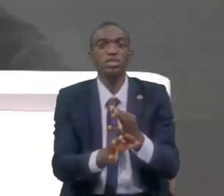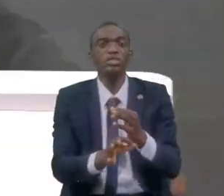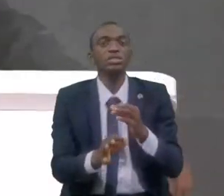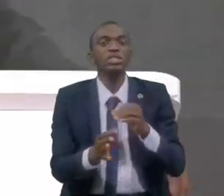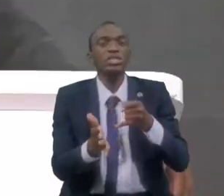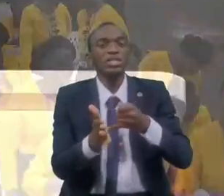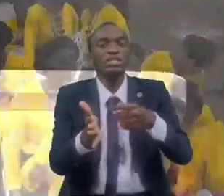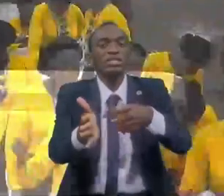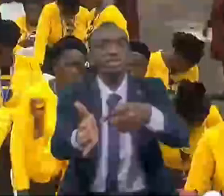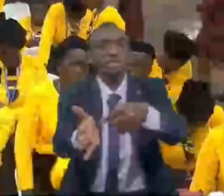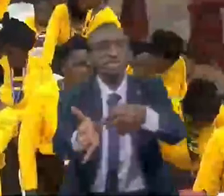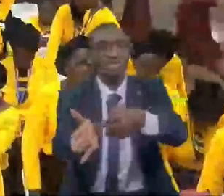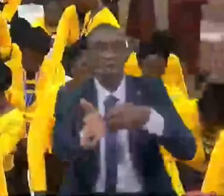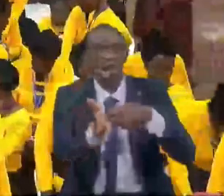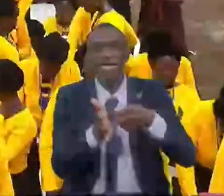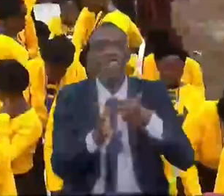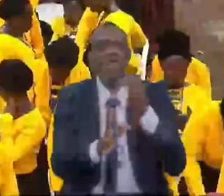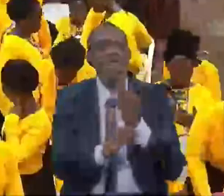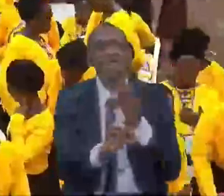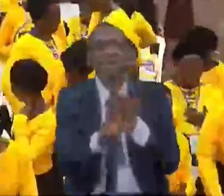La fidélité, il faut de la fidélité